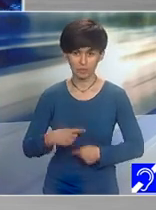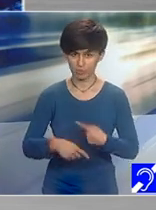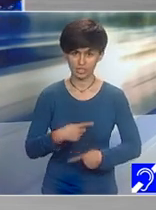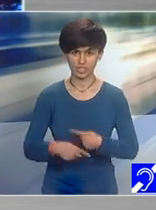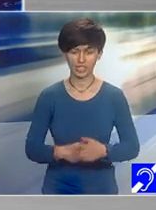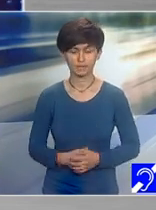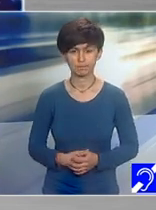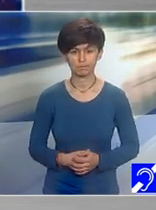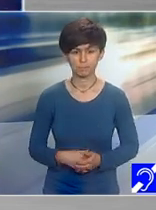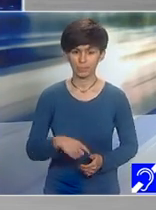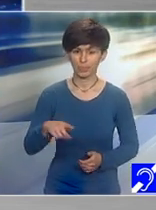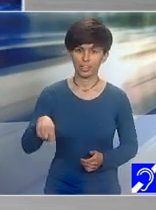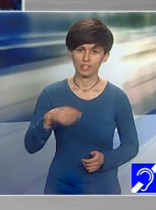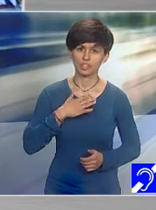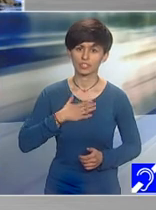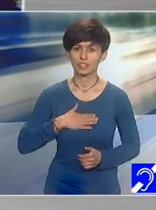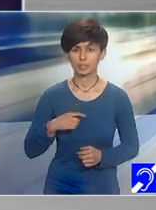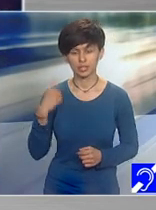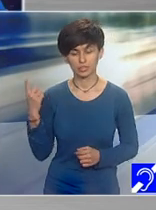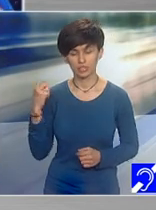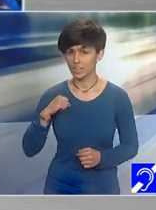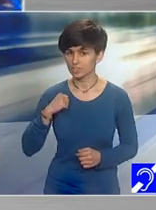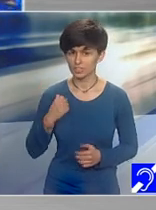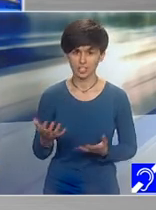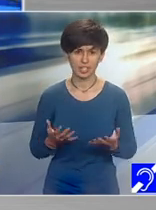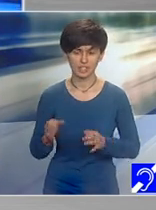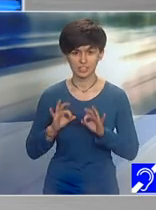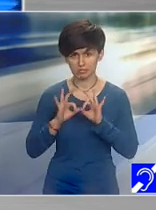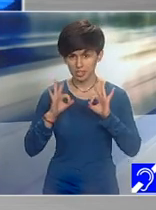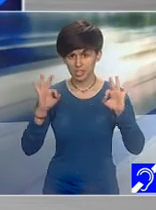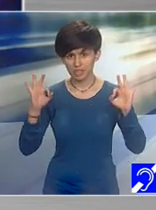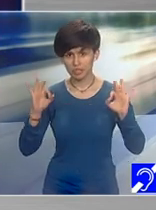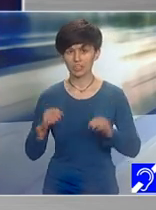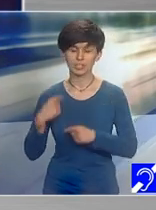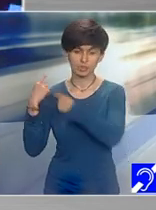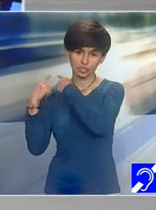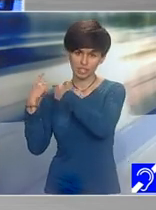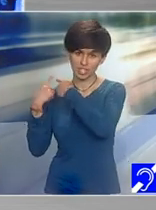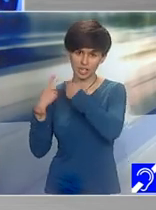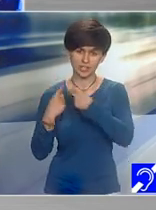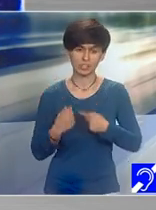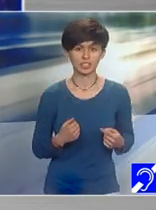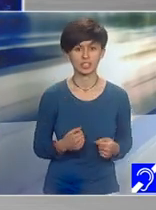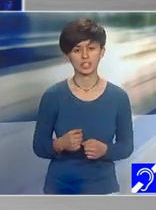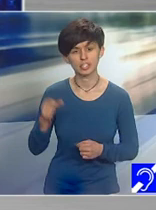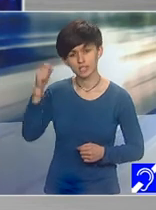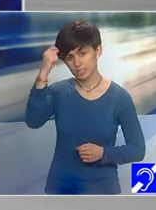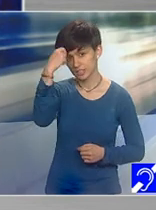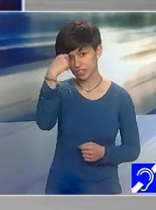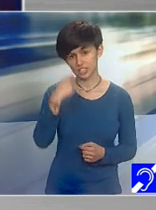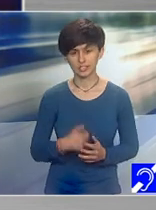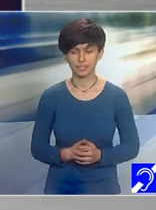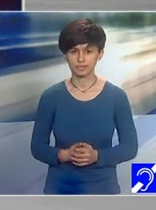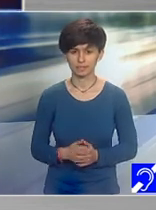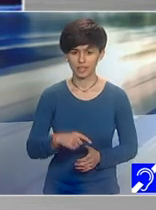un oraș vibrant, așa ca și noi, un oraș care să evolueze odată cu generațiile de contribuabili pe care îi servește. Ne dorim un